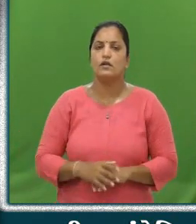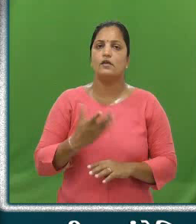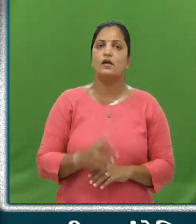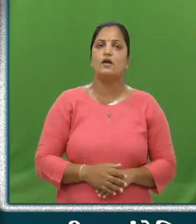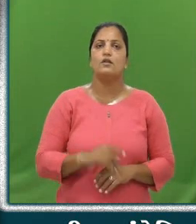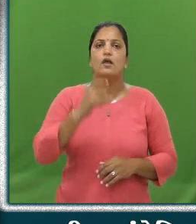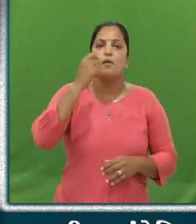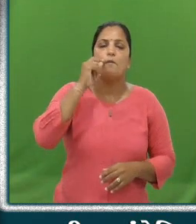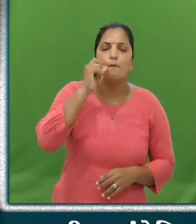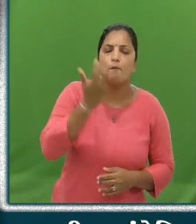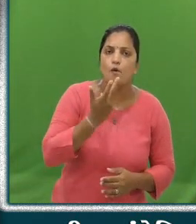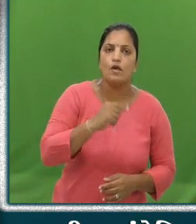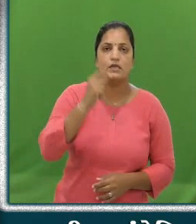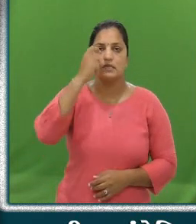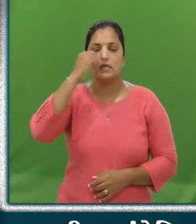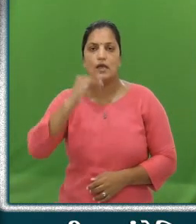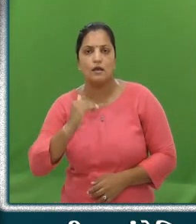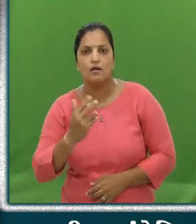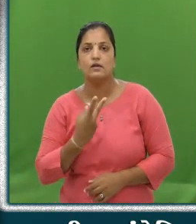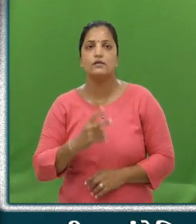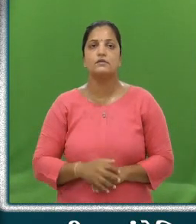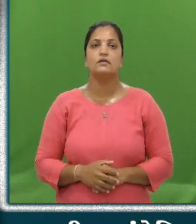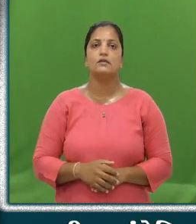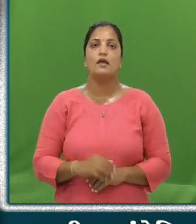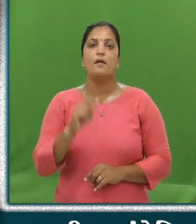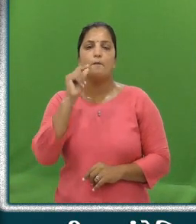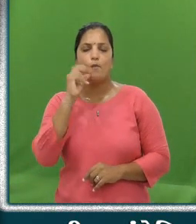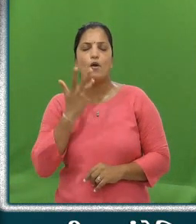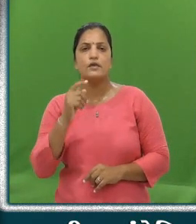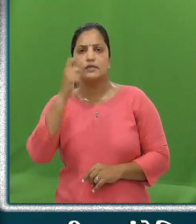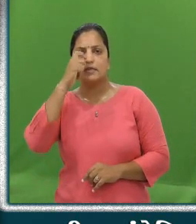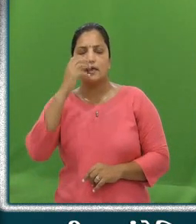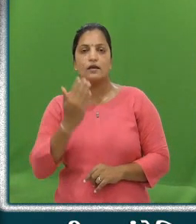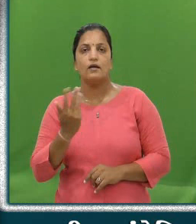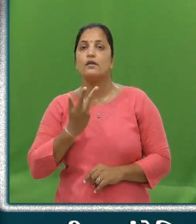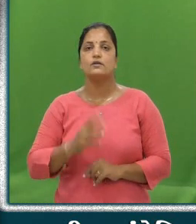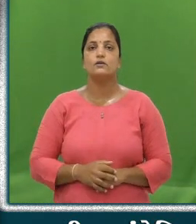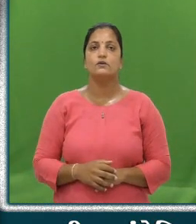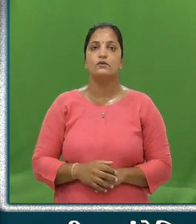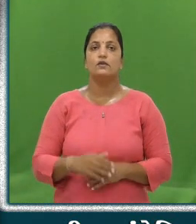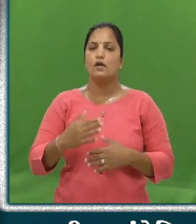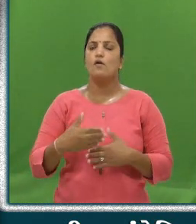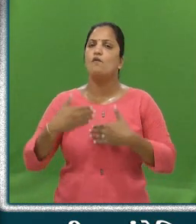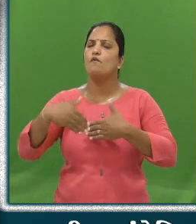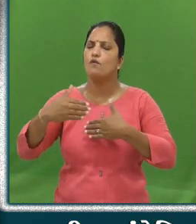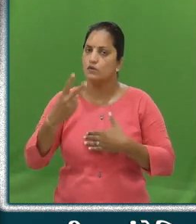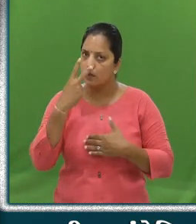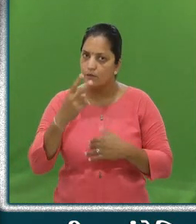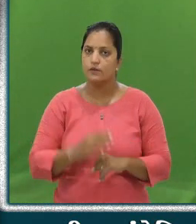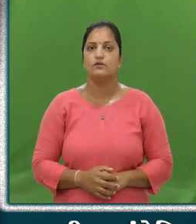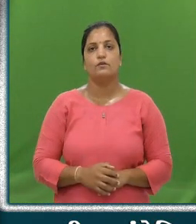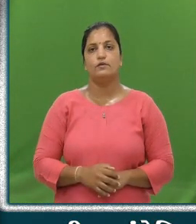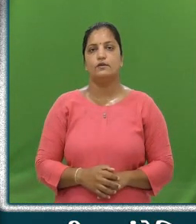પેઢીમાંથી જે સંતતિ ઉત્પન્ન થશે તે નર થશે કે માદા બરોબર. આવનારી સંતતિ જે છે